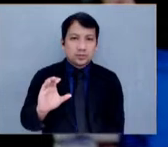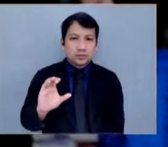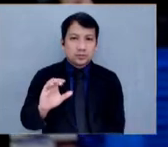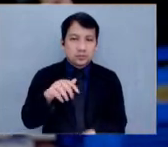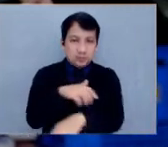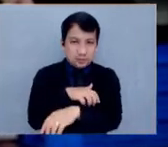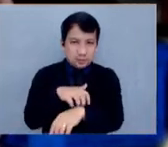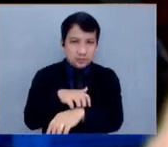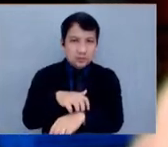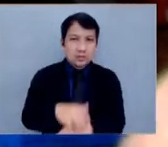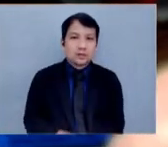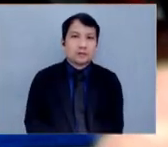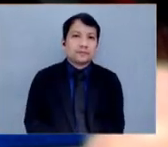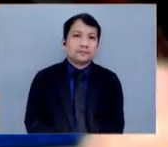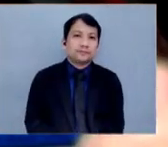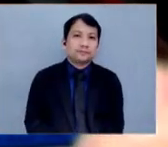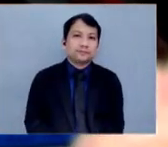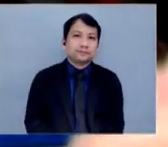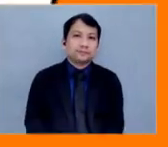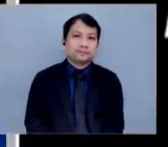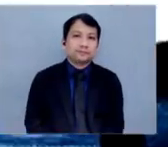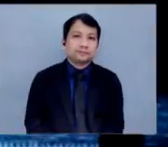City.